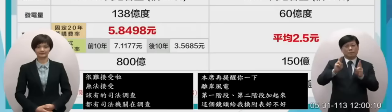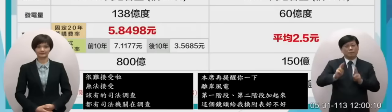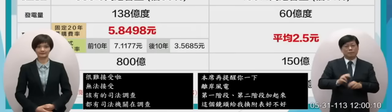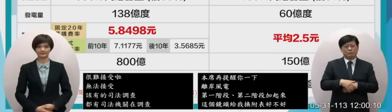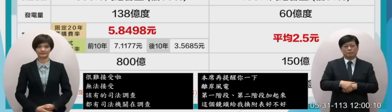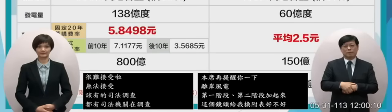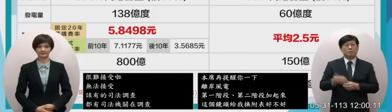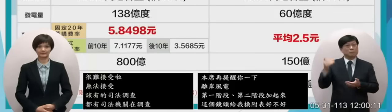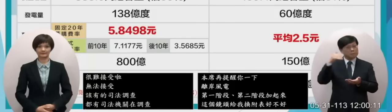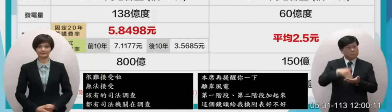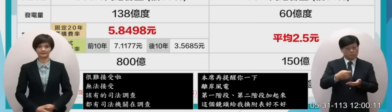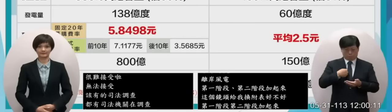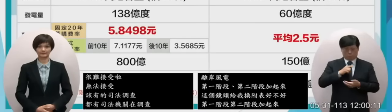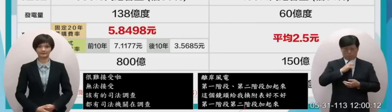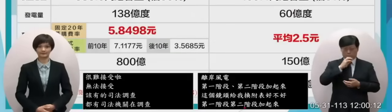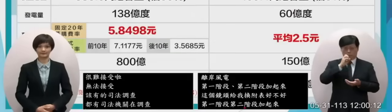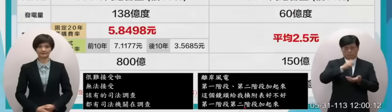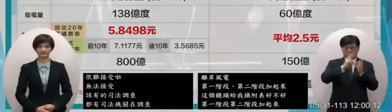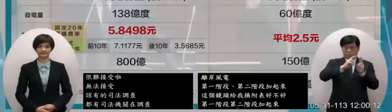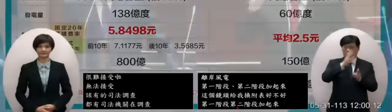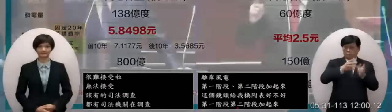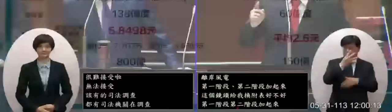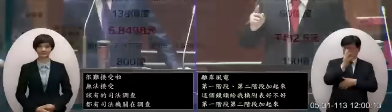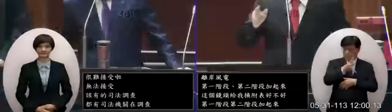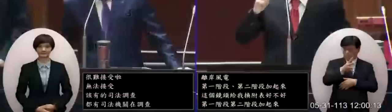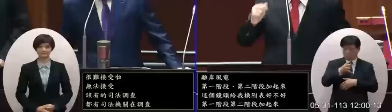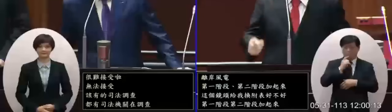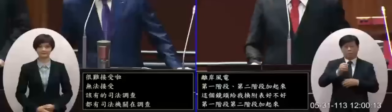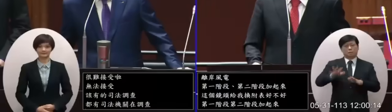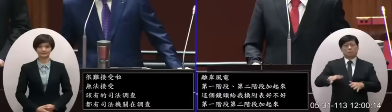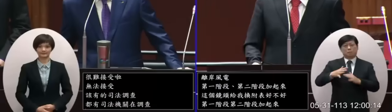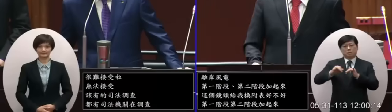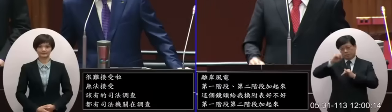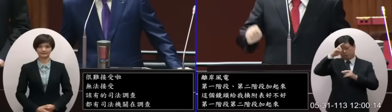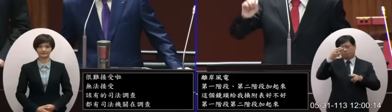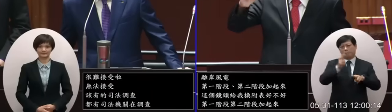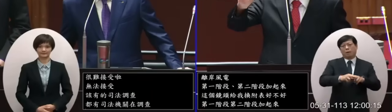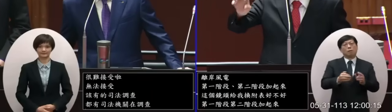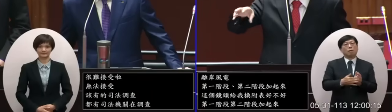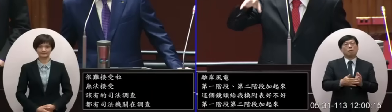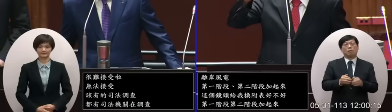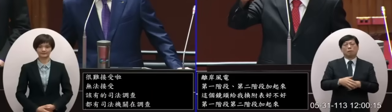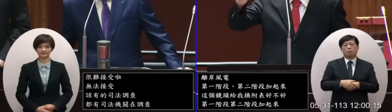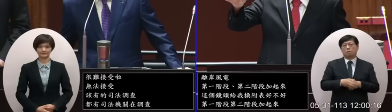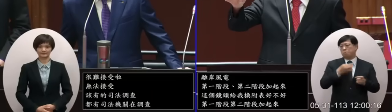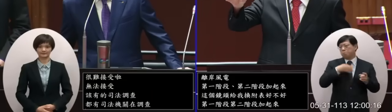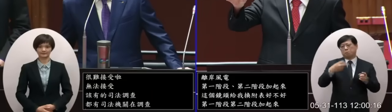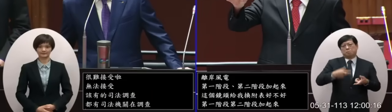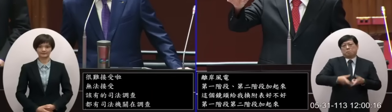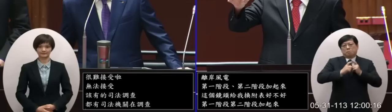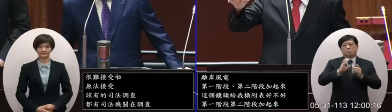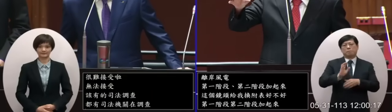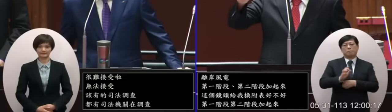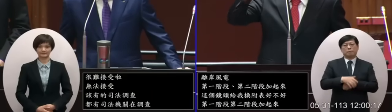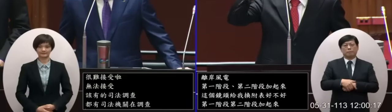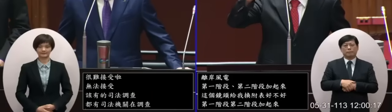们核四被民进党废除，不愿意把它重启。